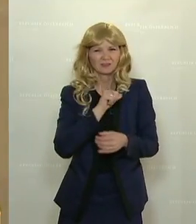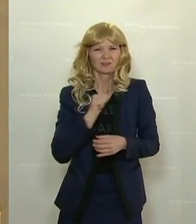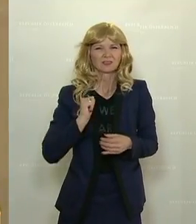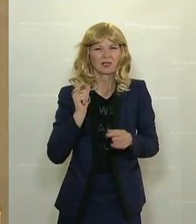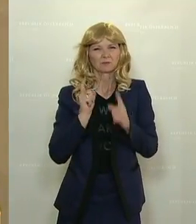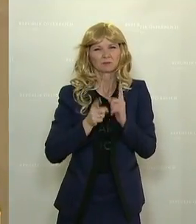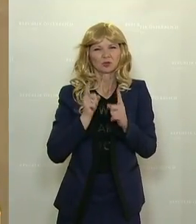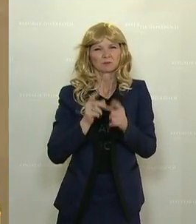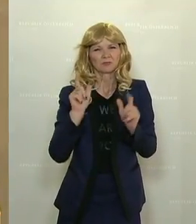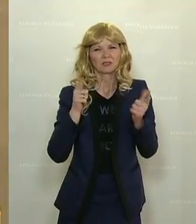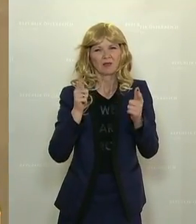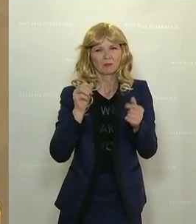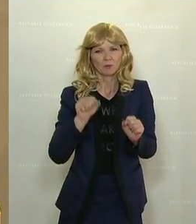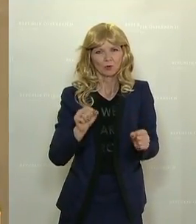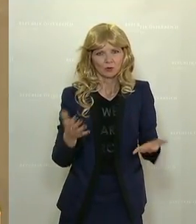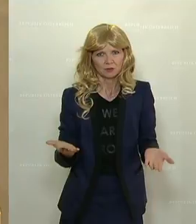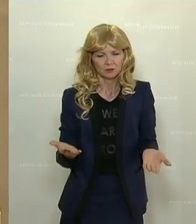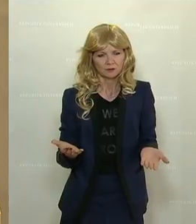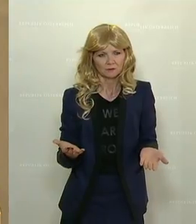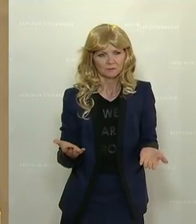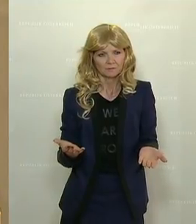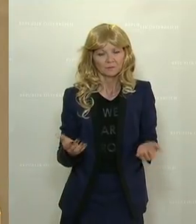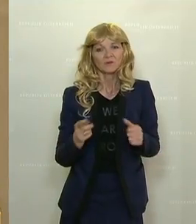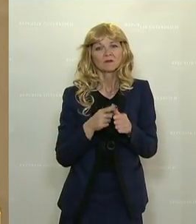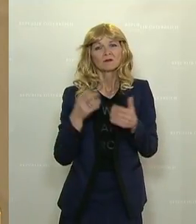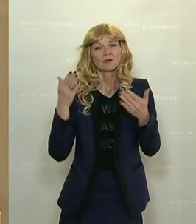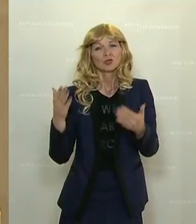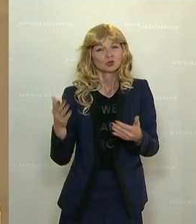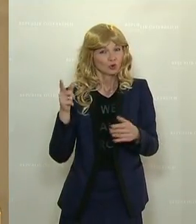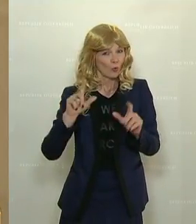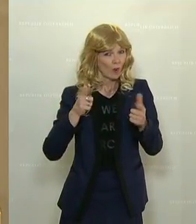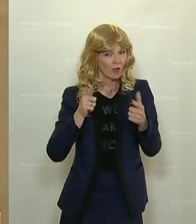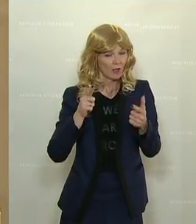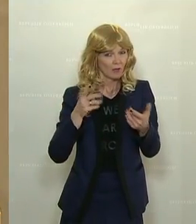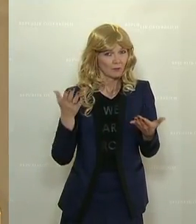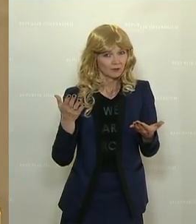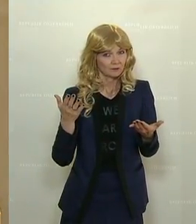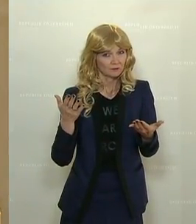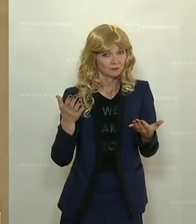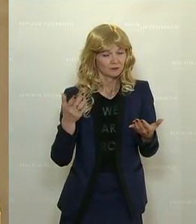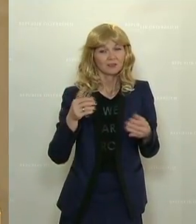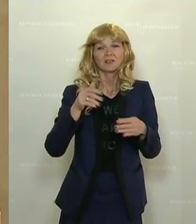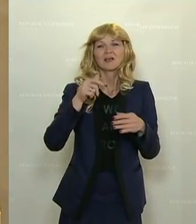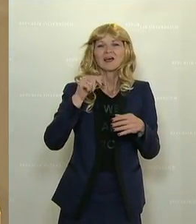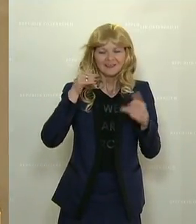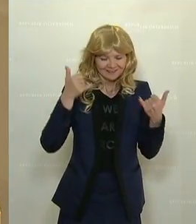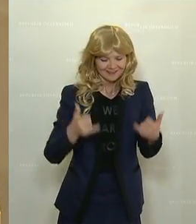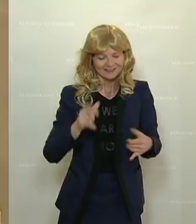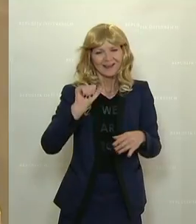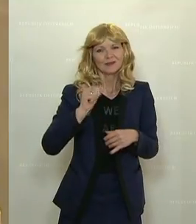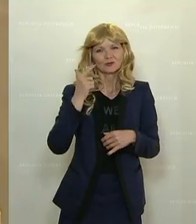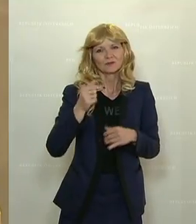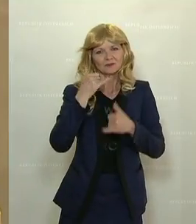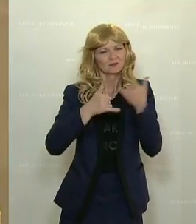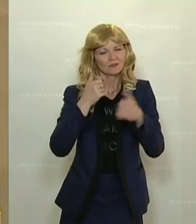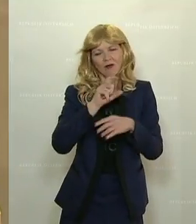Aus Sicht der Sozialdemokratie sind diese Lebensumstände im 21. Jahrhundert in Österreich nicht länger zu akzeptieren. Es